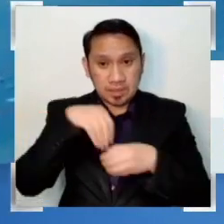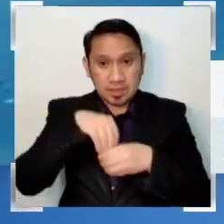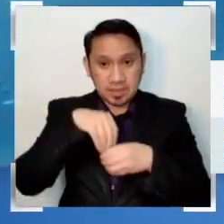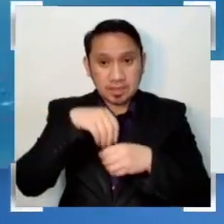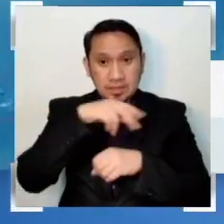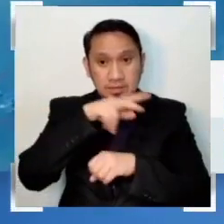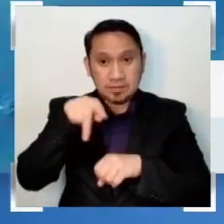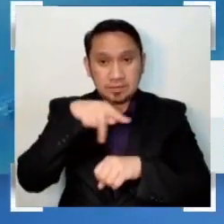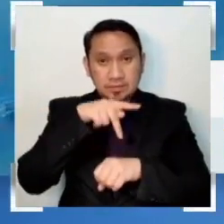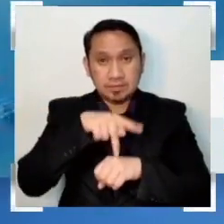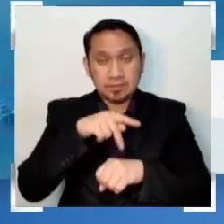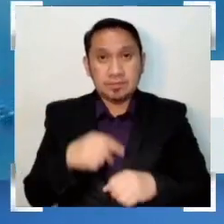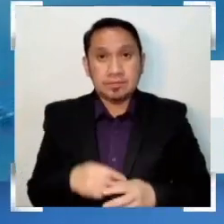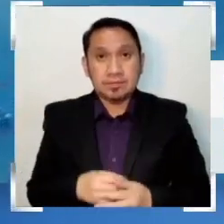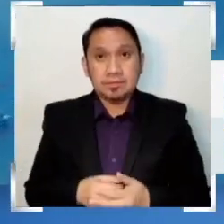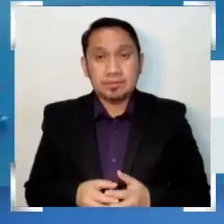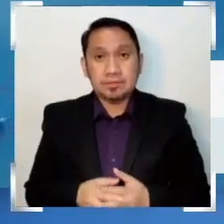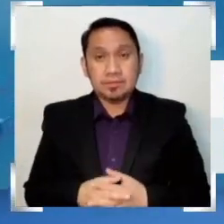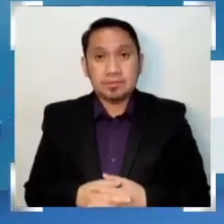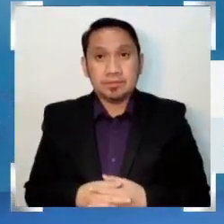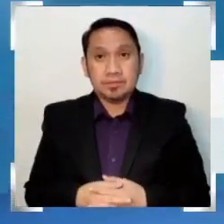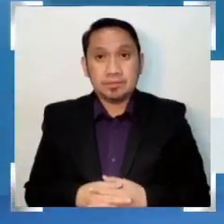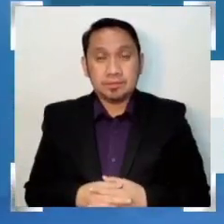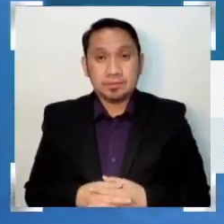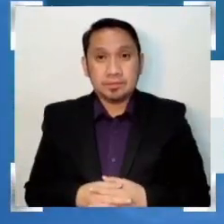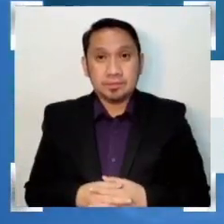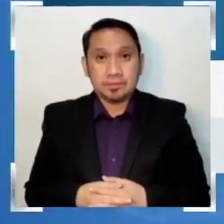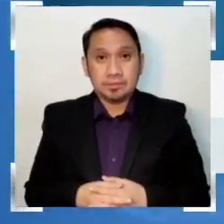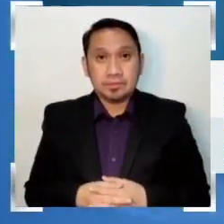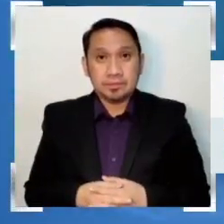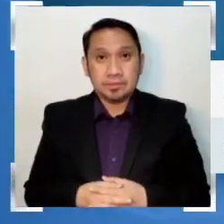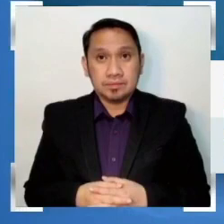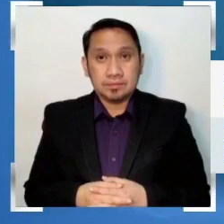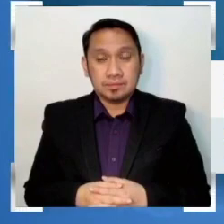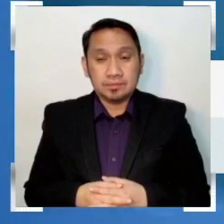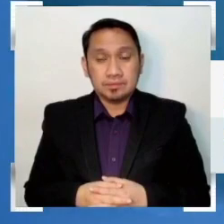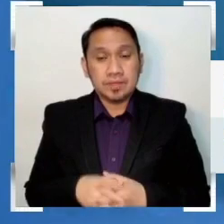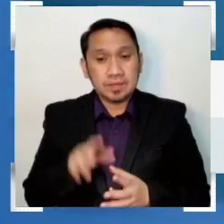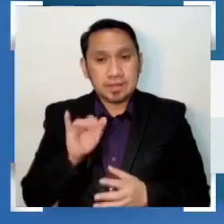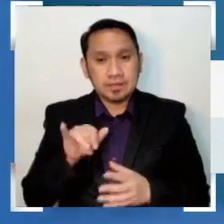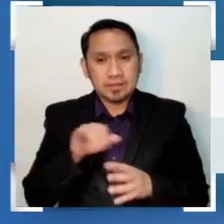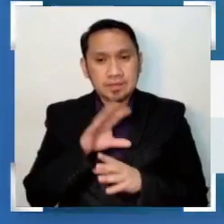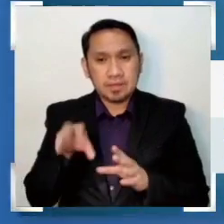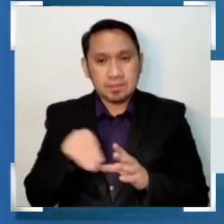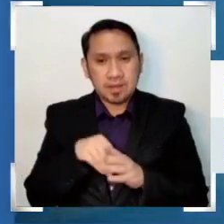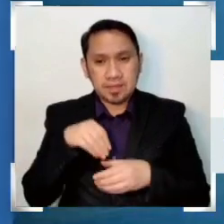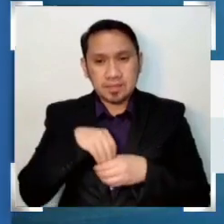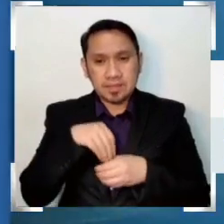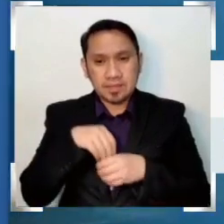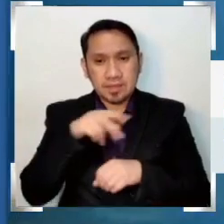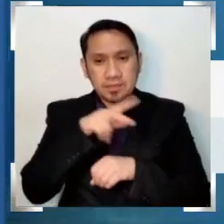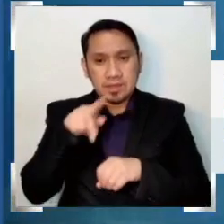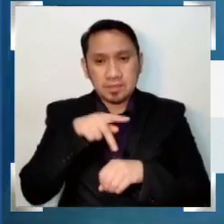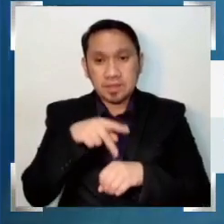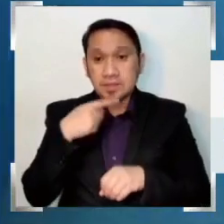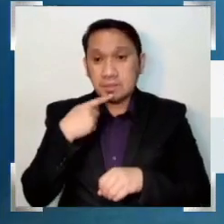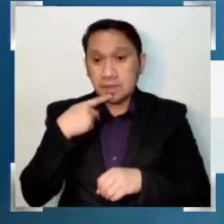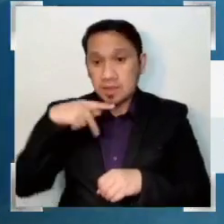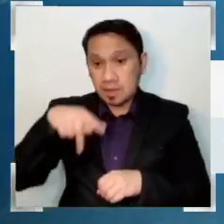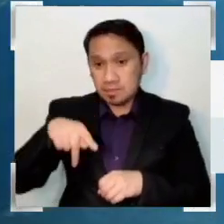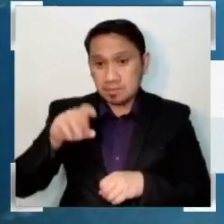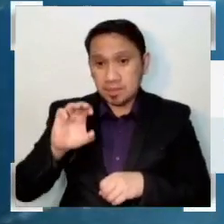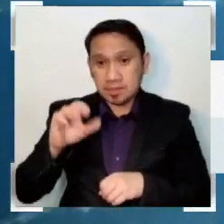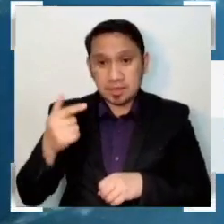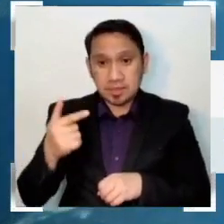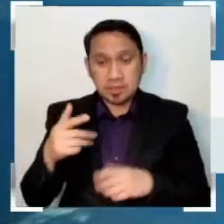Kalayaan Island Group at nasa loob ng Exclusive Economic Zone ng Pilipinas. Sabi ng PCG, walang tao sa mga deck